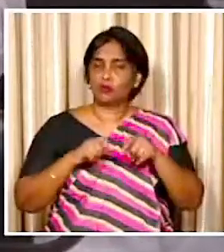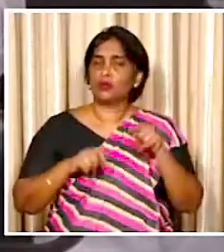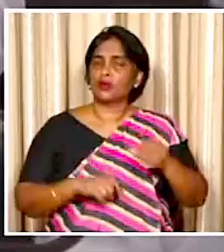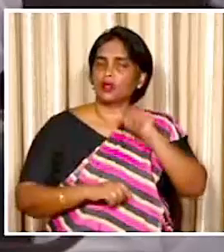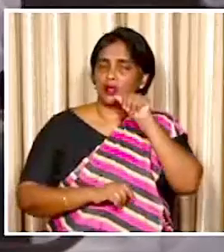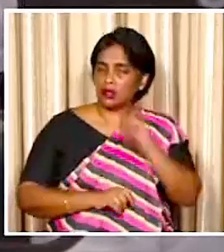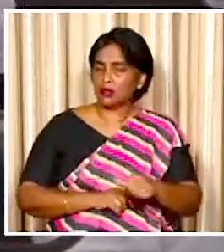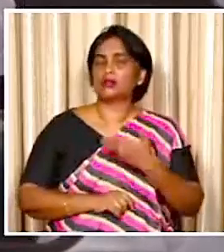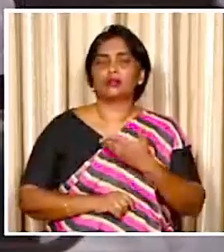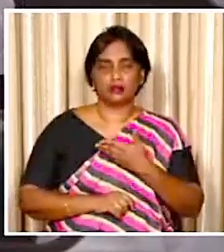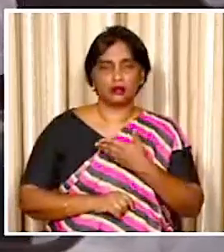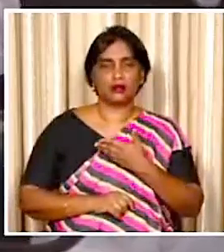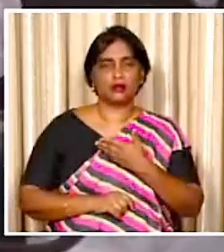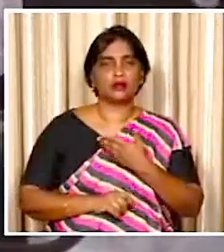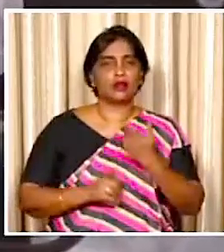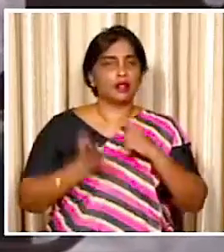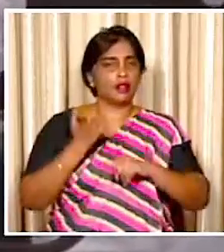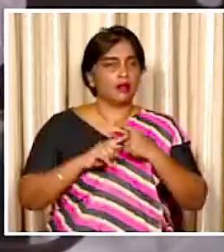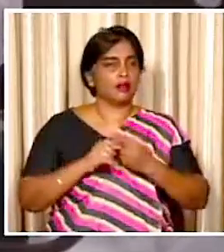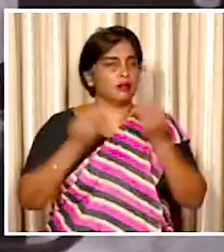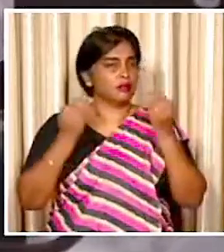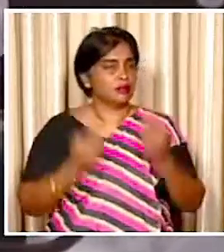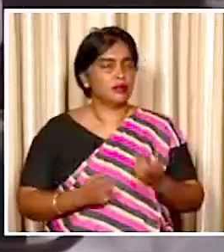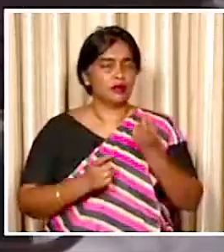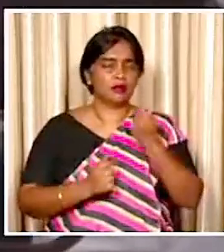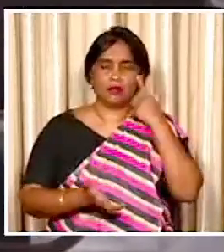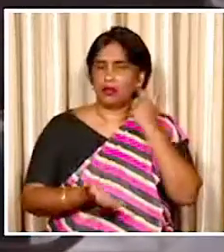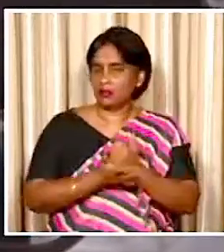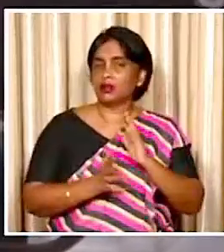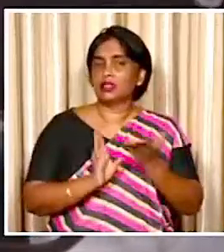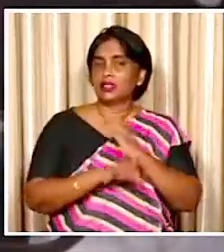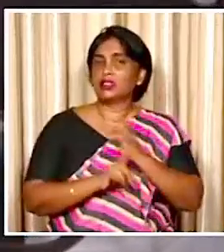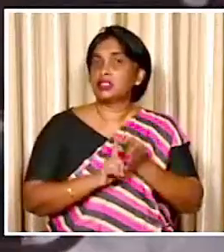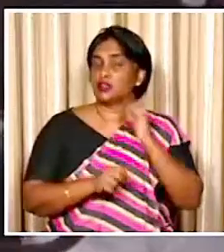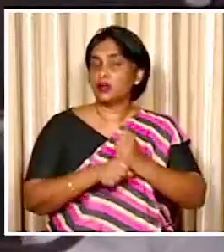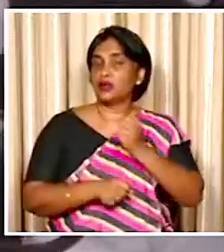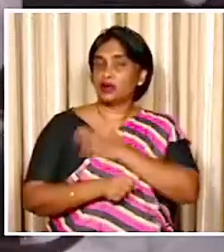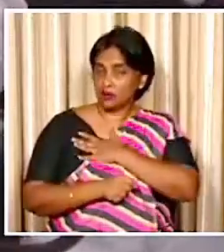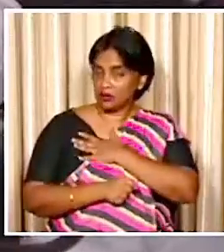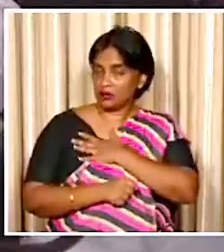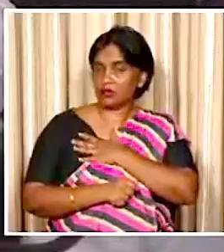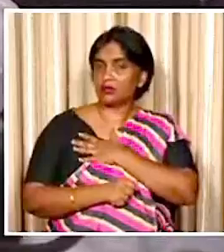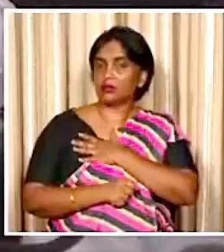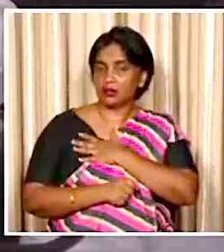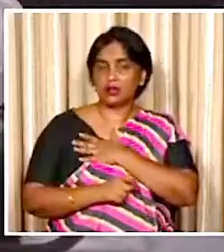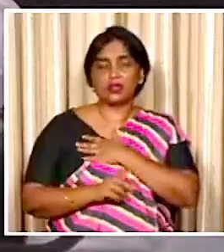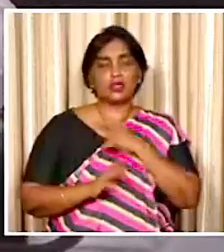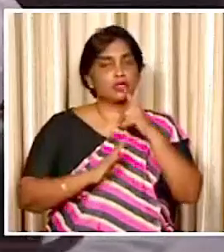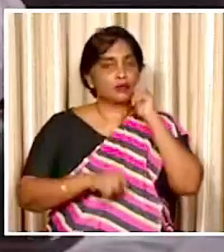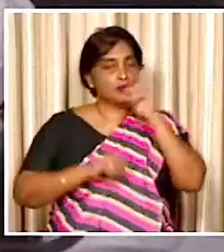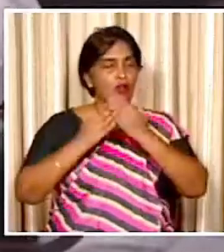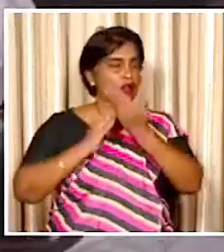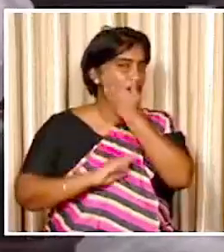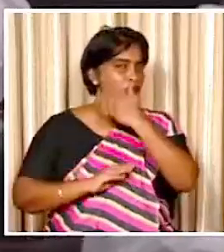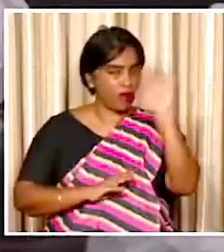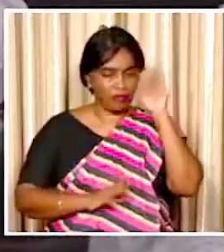ඇත්තටම ගත්තොත් මේ බදුබරින් බඩුමිලෙන් මිරිකලා ඉන්න වෙලාවේ හිටපු ජනාධිපති ගෝඨාභය රාජපක්ෂ ජනතාව විසින් එළවල